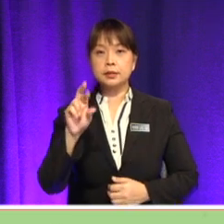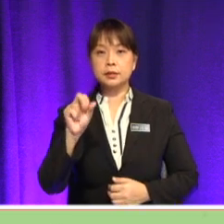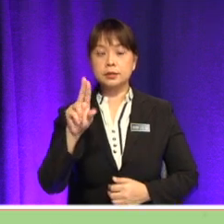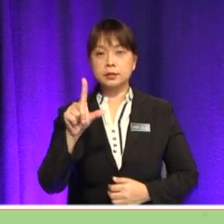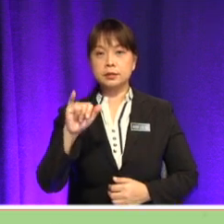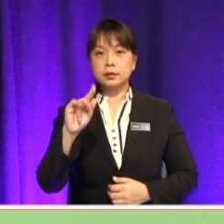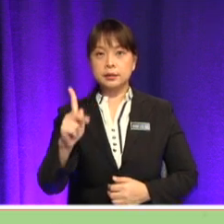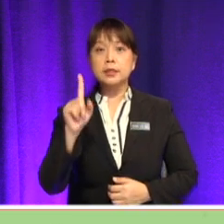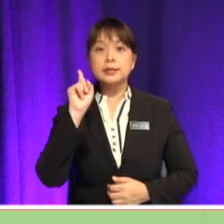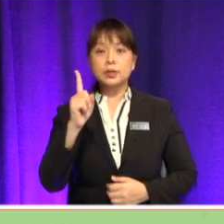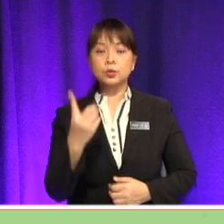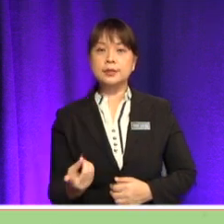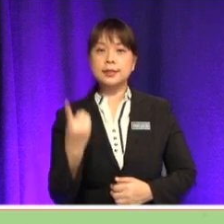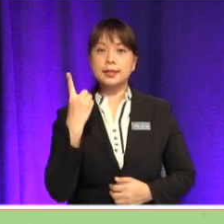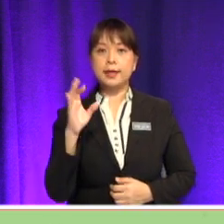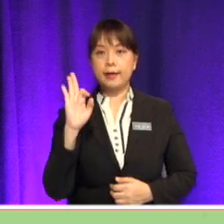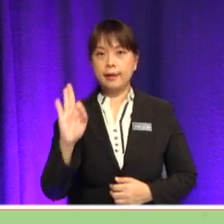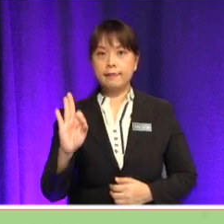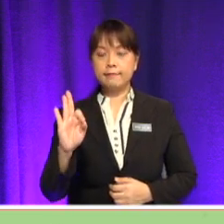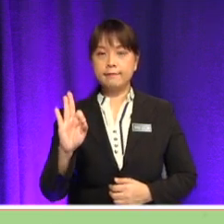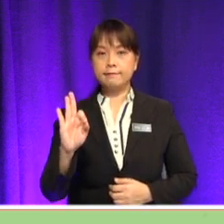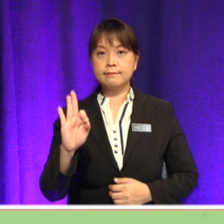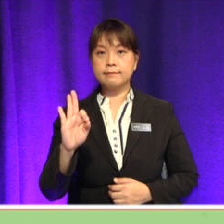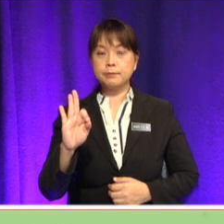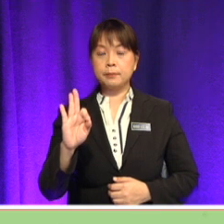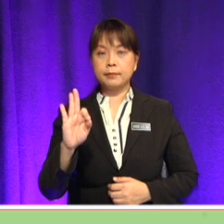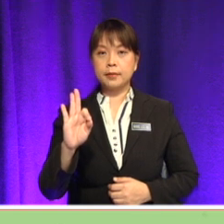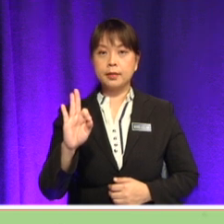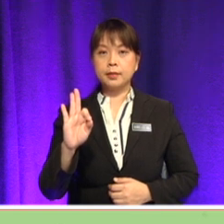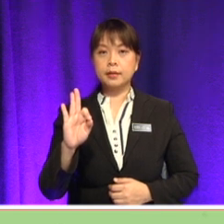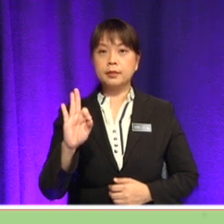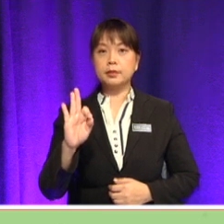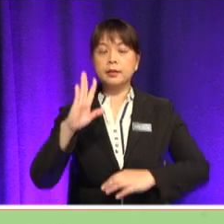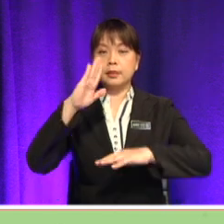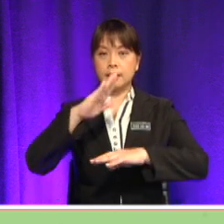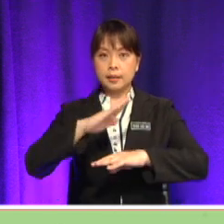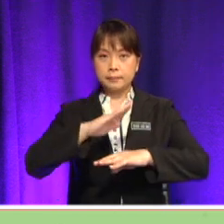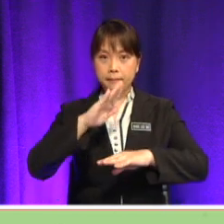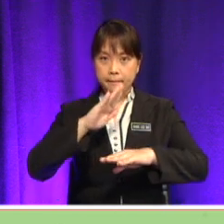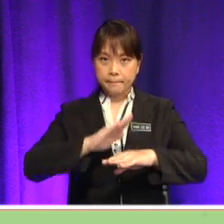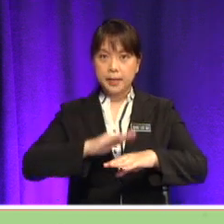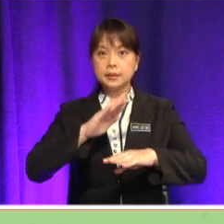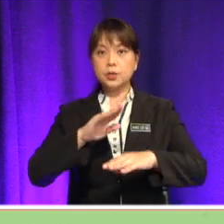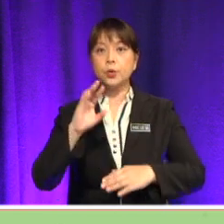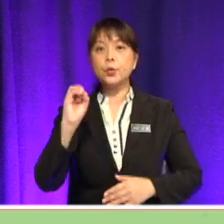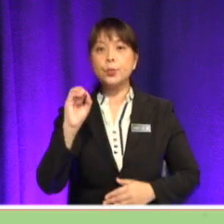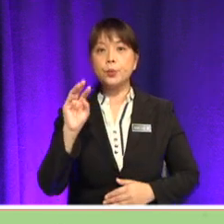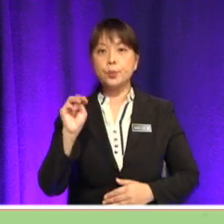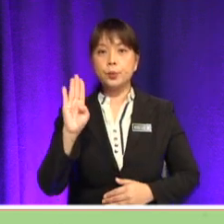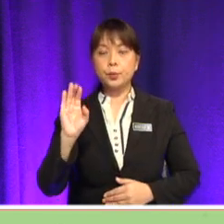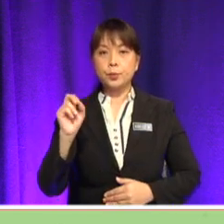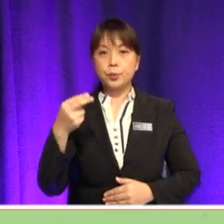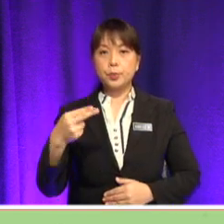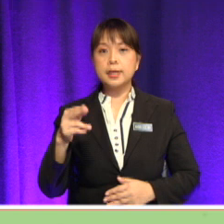dikenakan ke atas Ombo kecil ini dia F yang diklik kepada Umbul kecil jadi namun prinsip yang digunakan dalam